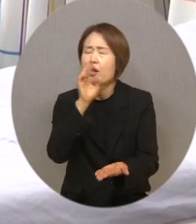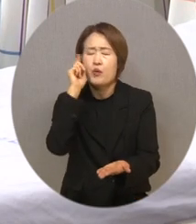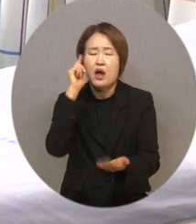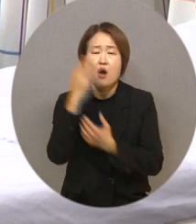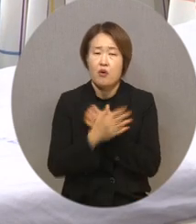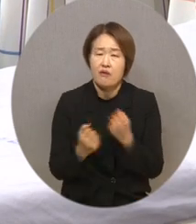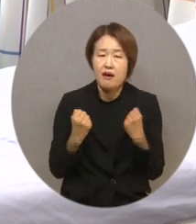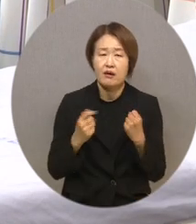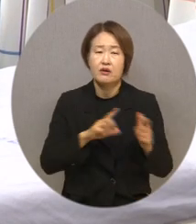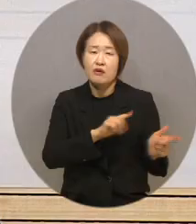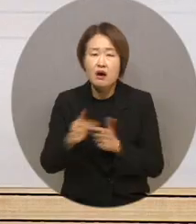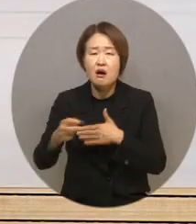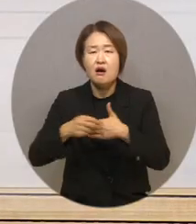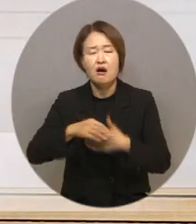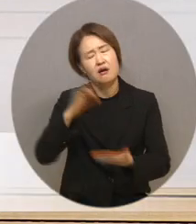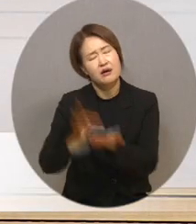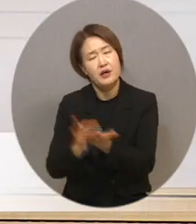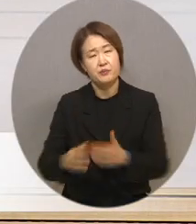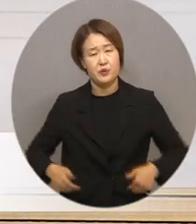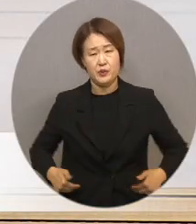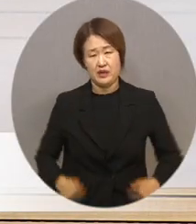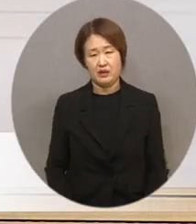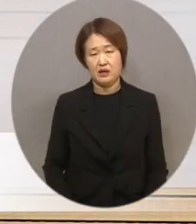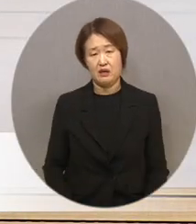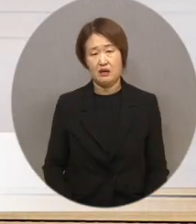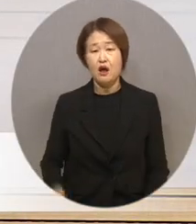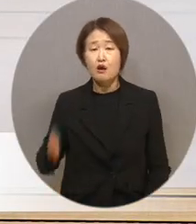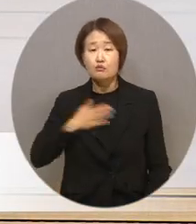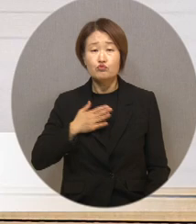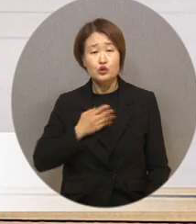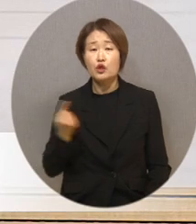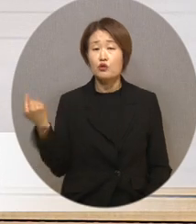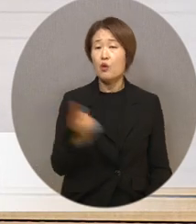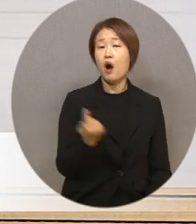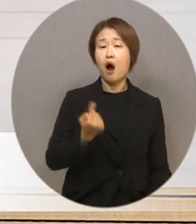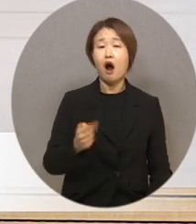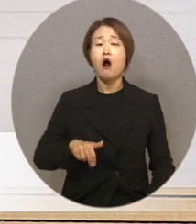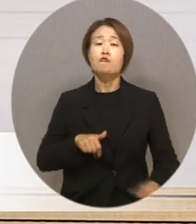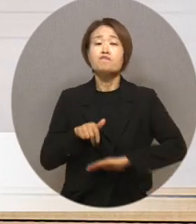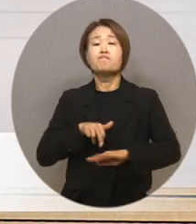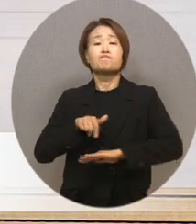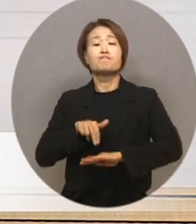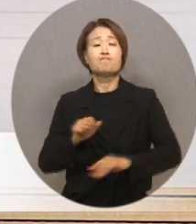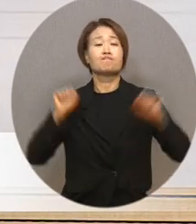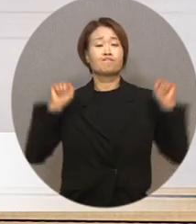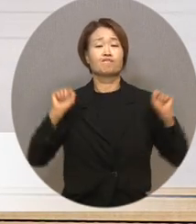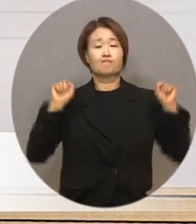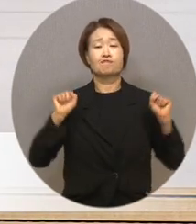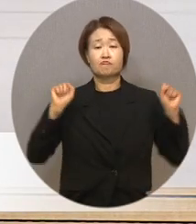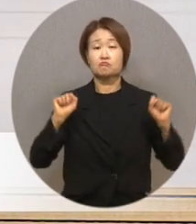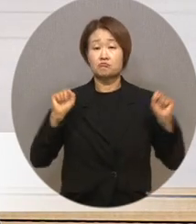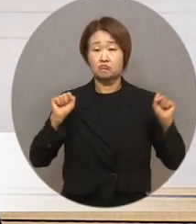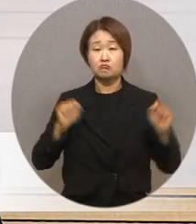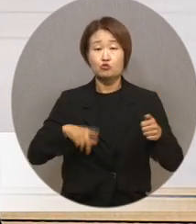절감을 강조했습니다. 그리고 노인이 나와서 저 그런 걸 걷고 운동을 하다